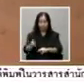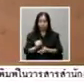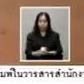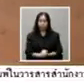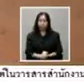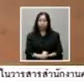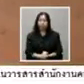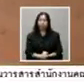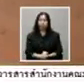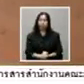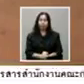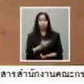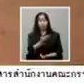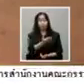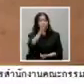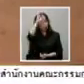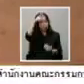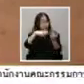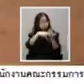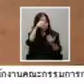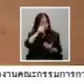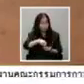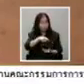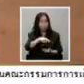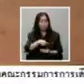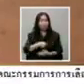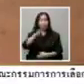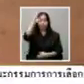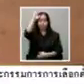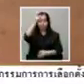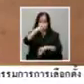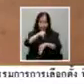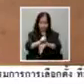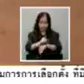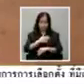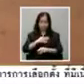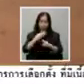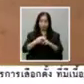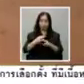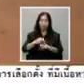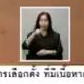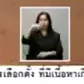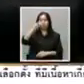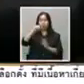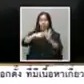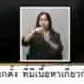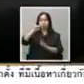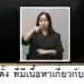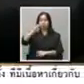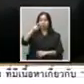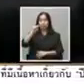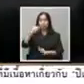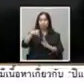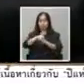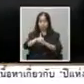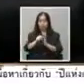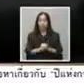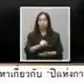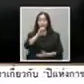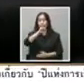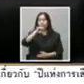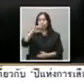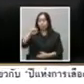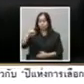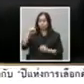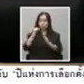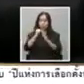ท่านคุณครูมานิตประท้วงใช่ไหมครับ ท่านประธานที่เคารพครับผมครูมานิตสังพุ่มสมาชิกสภาผู้แทนราษฎ